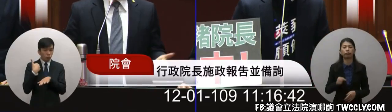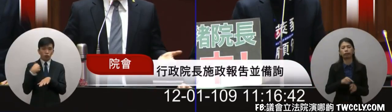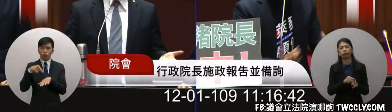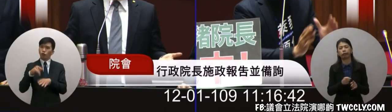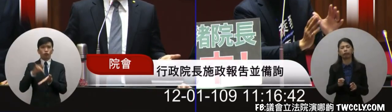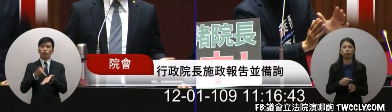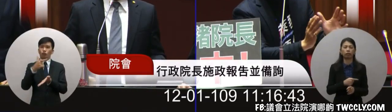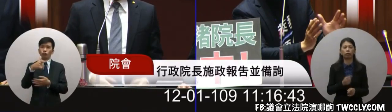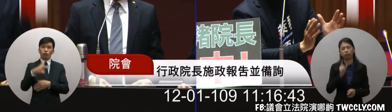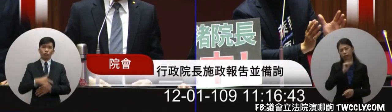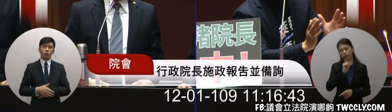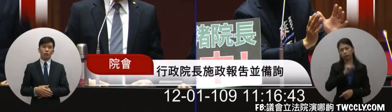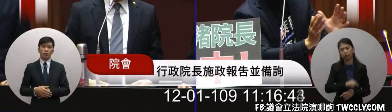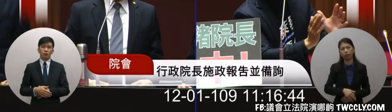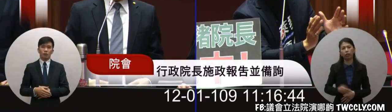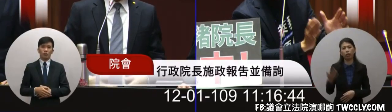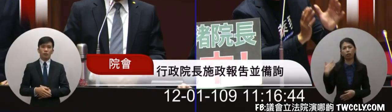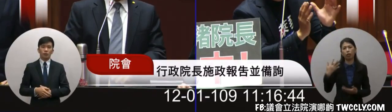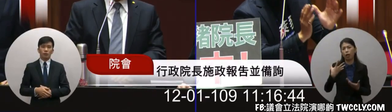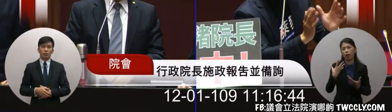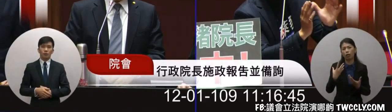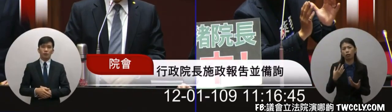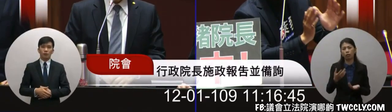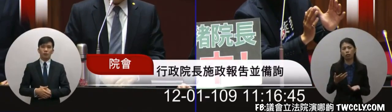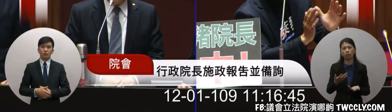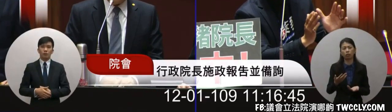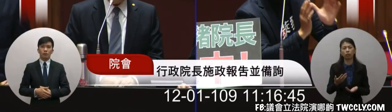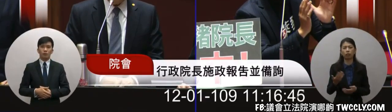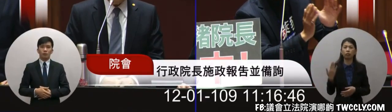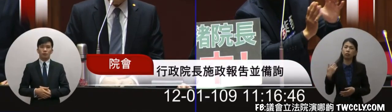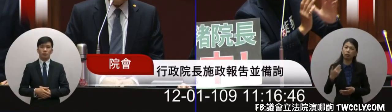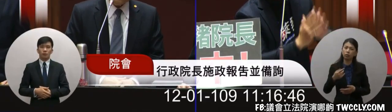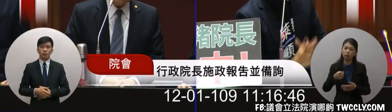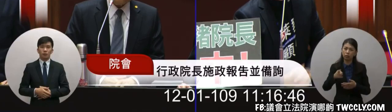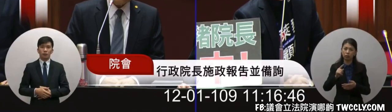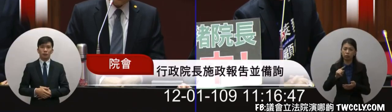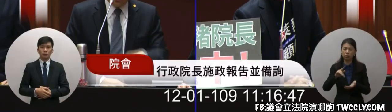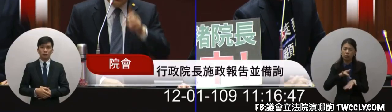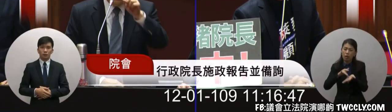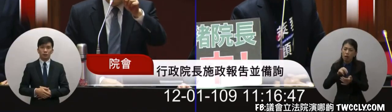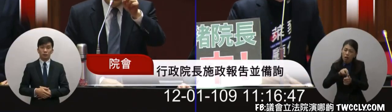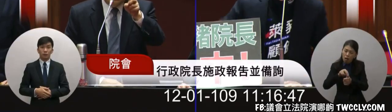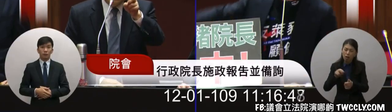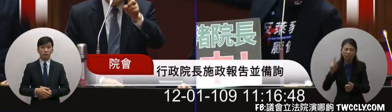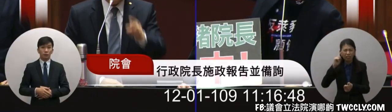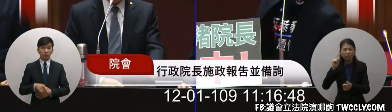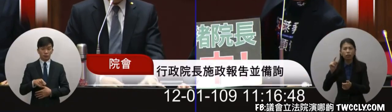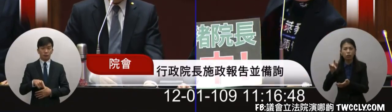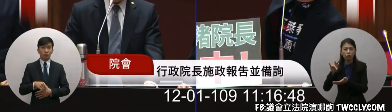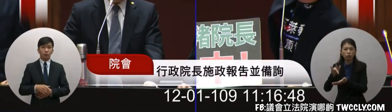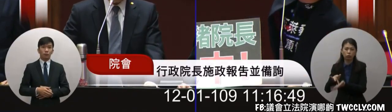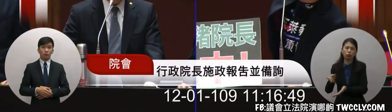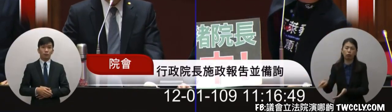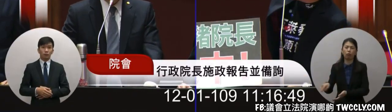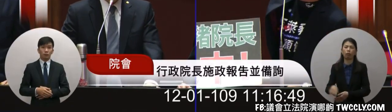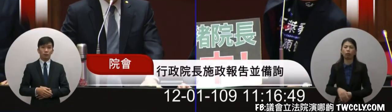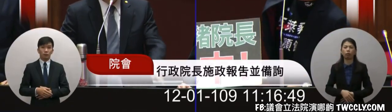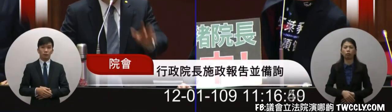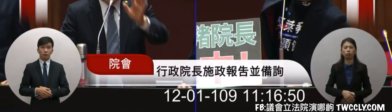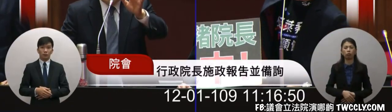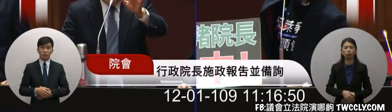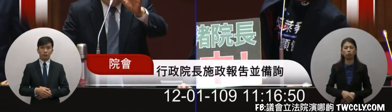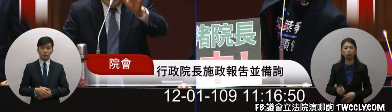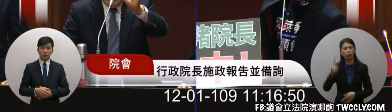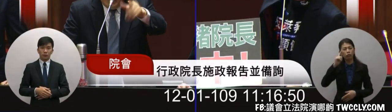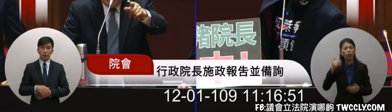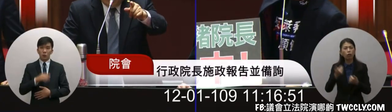了。当时也没有讲说莱克多，你当时就讲到莱克多巴胺，就是讲说它就是有毒， 所以 才会有上街头反毒牛。